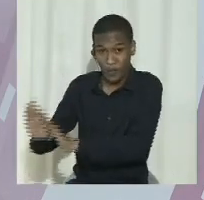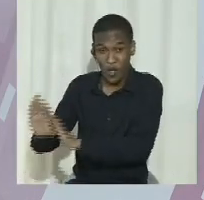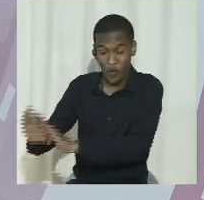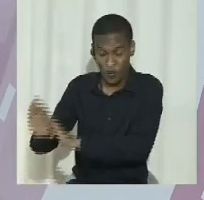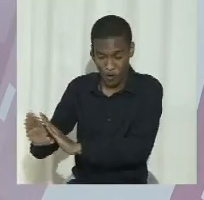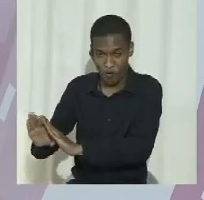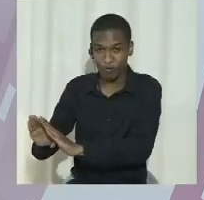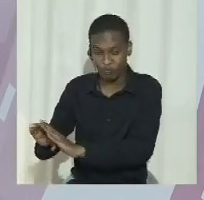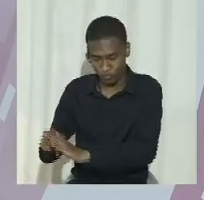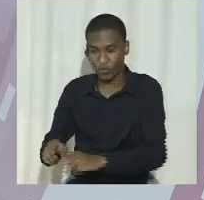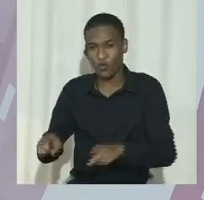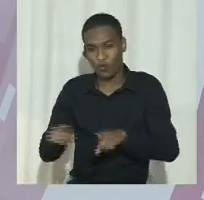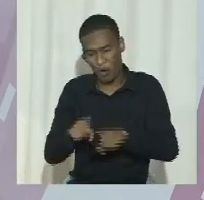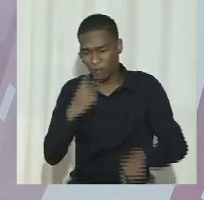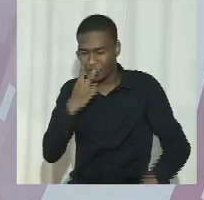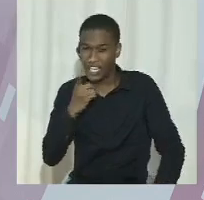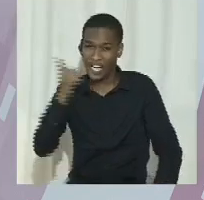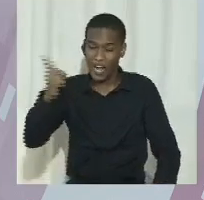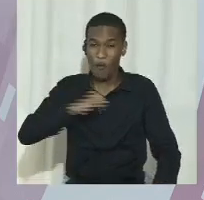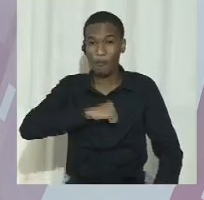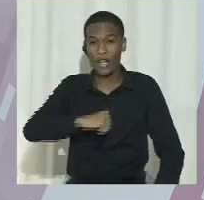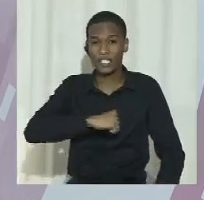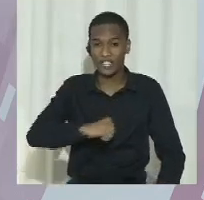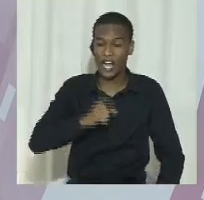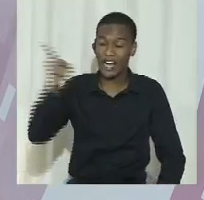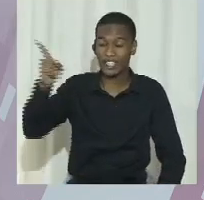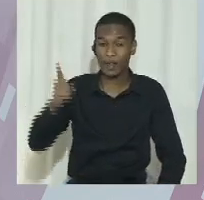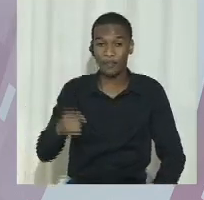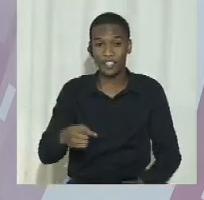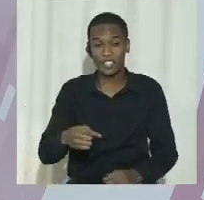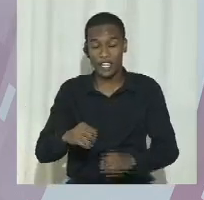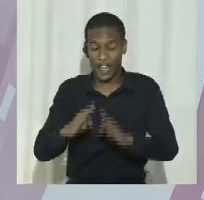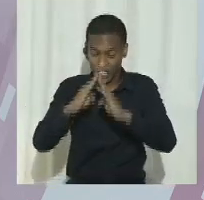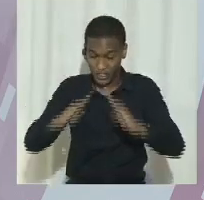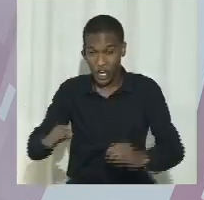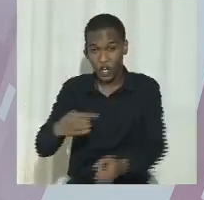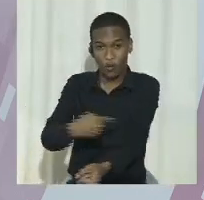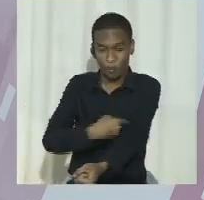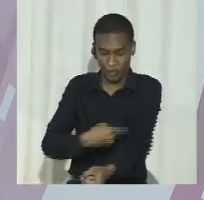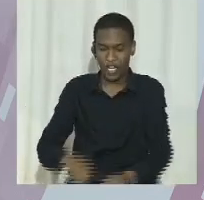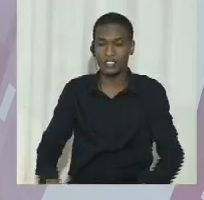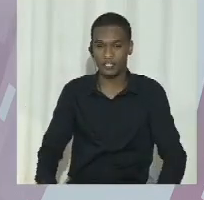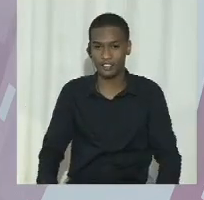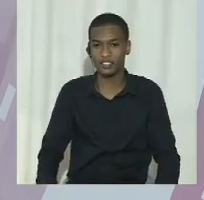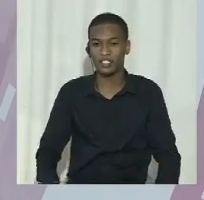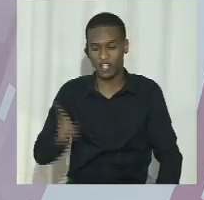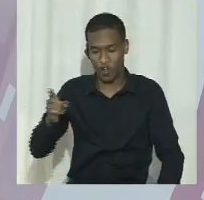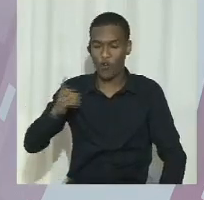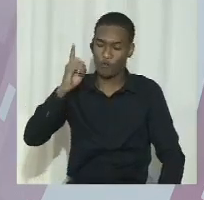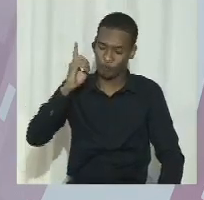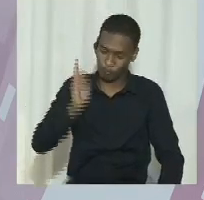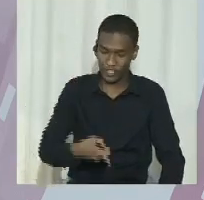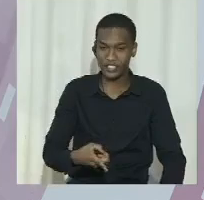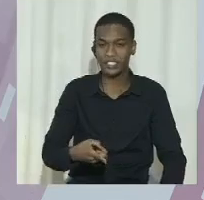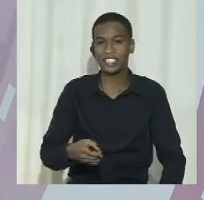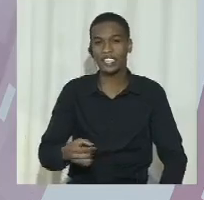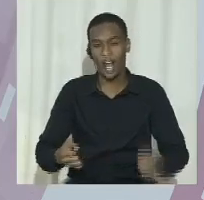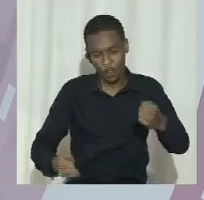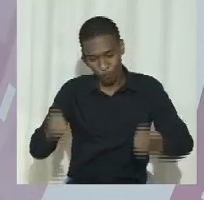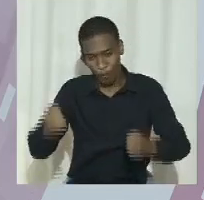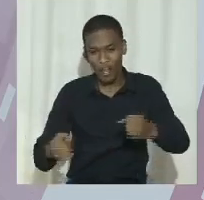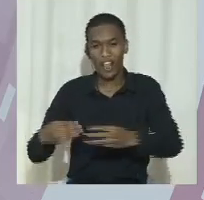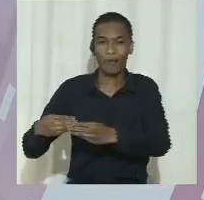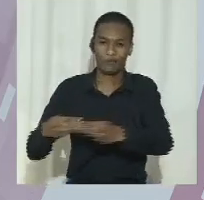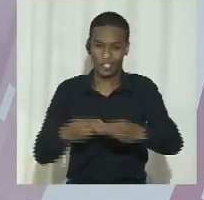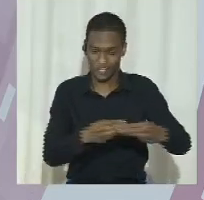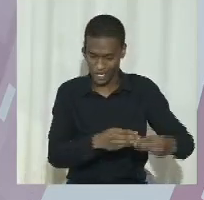ny mpiasa eny amin'ny hôpitaly eny amin'ny hôpitaly zany a mandritra ny roa andro ireo a dia hoisy fitaterana manokana azy mba amora